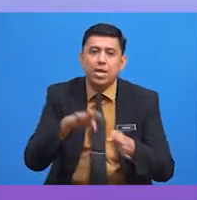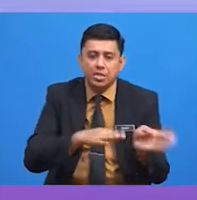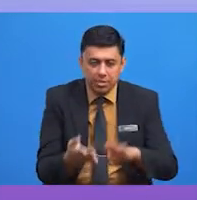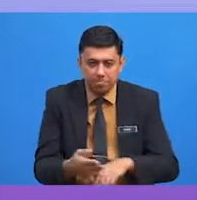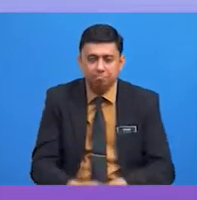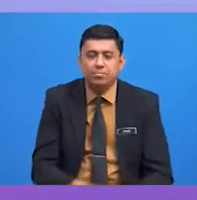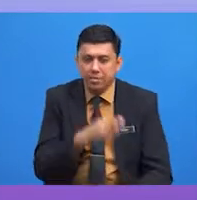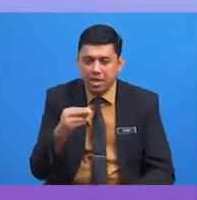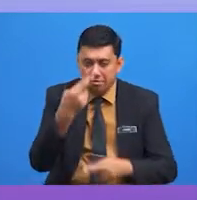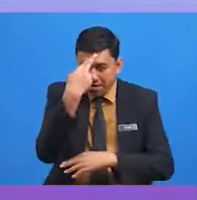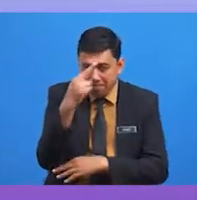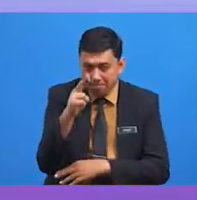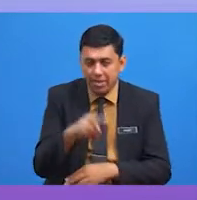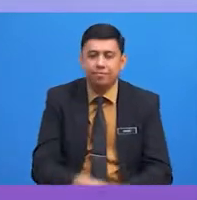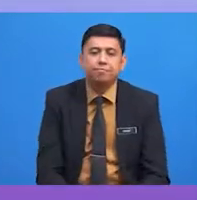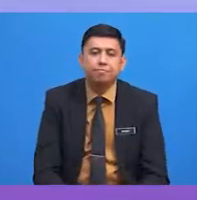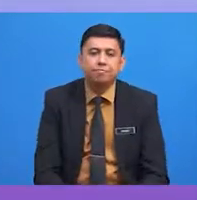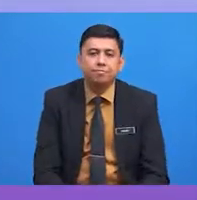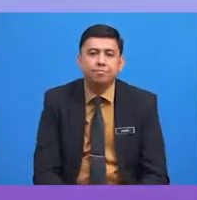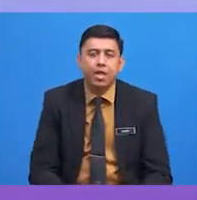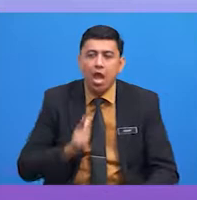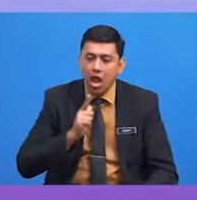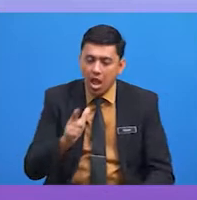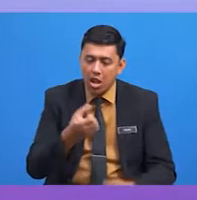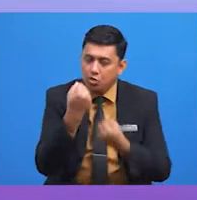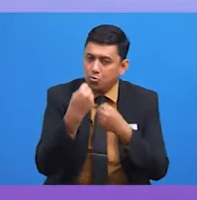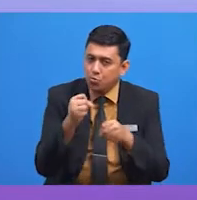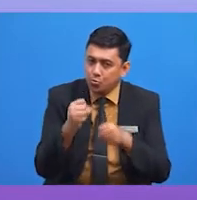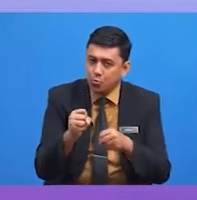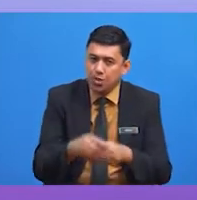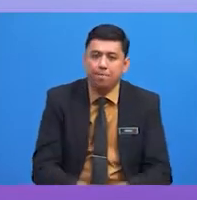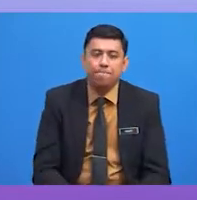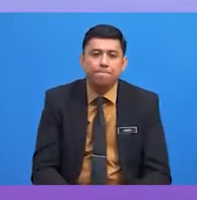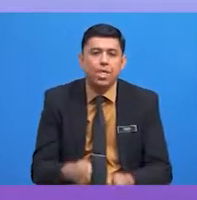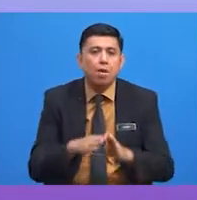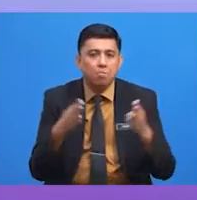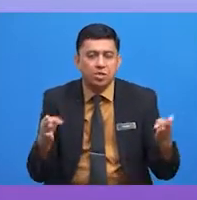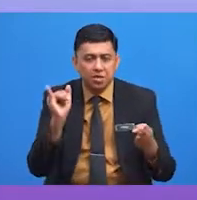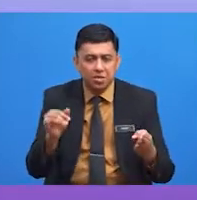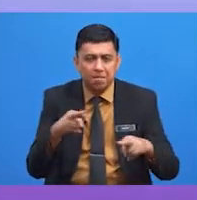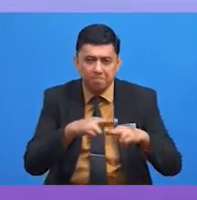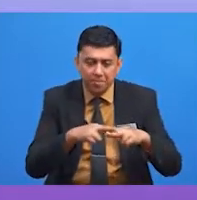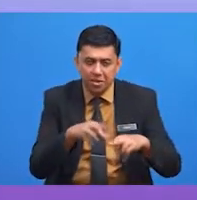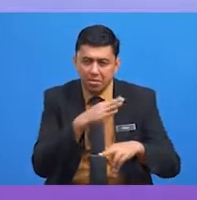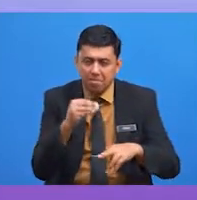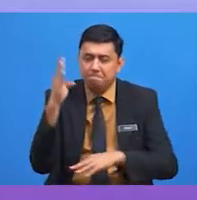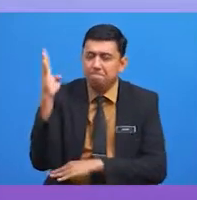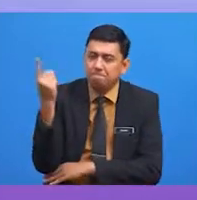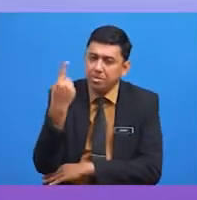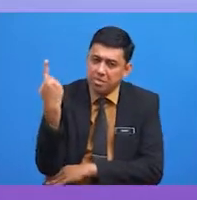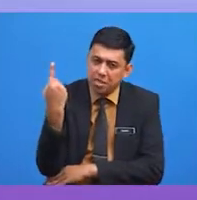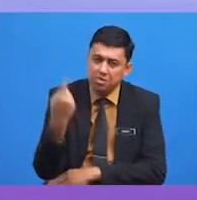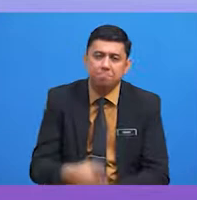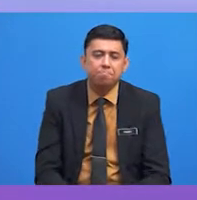5. Laras sukan. 1. Bahasa yang ringkas dan bersahaja.